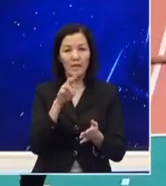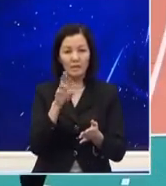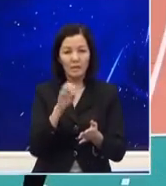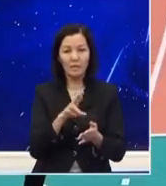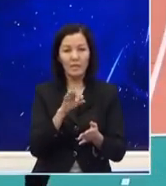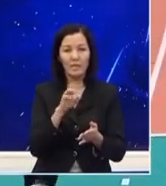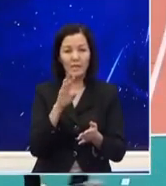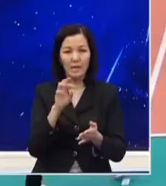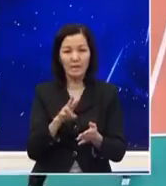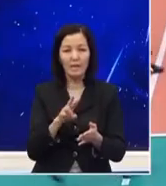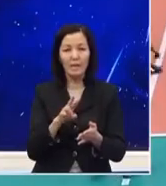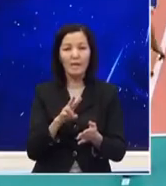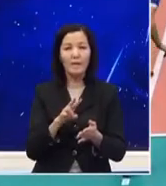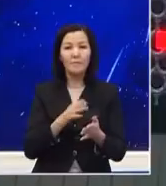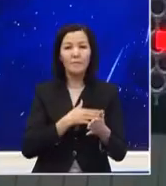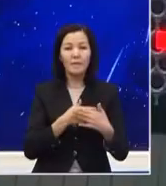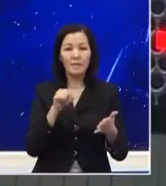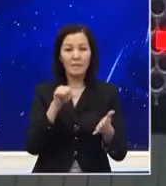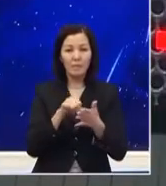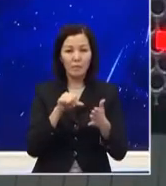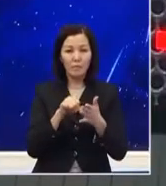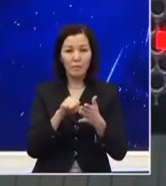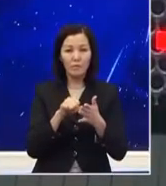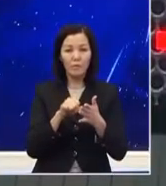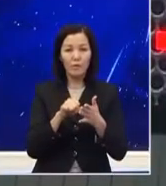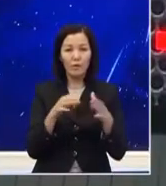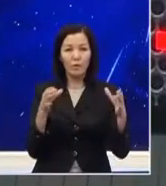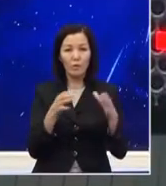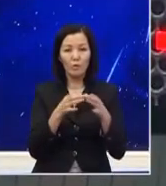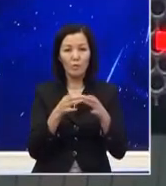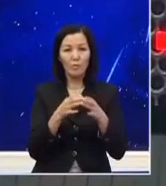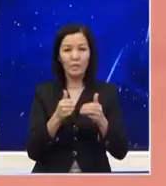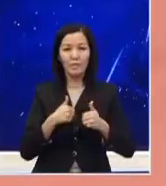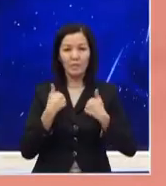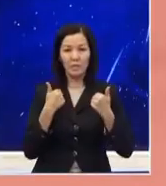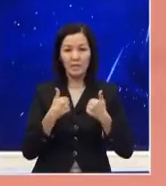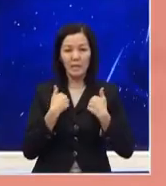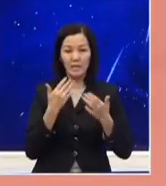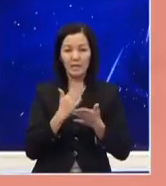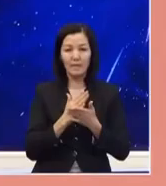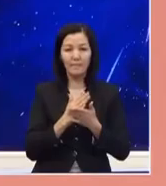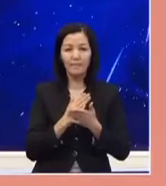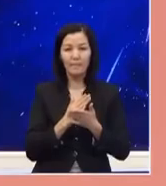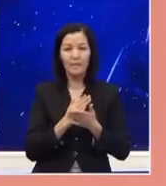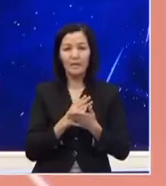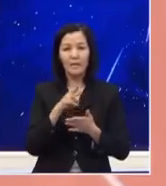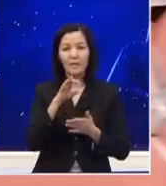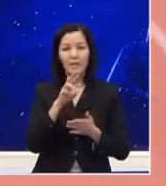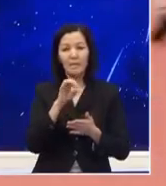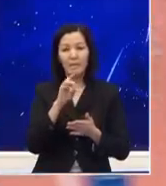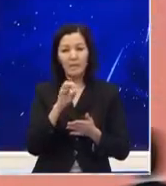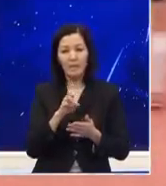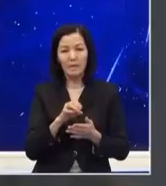Яна Мендеса үштігі белсенділігімен көзге түсіп, жергілікті клубты алға жетеледі. Сонымен қатар либер ойыншылары Тамирис Ағымбаева